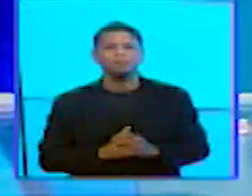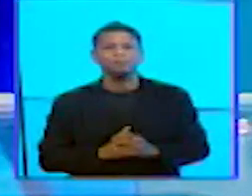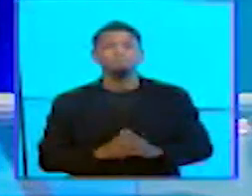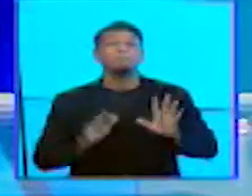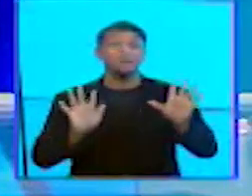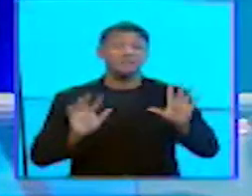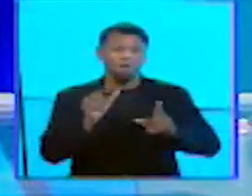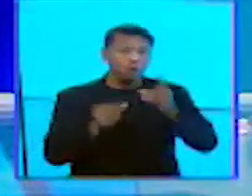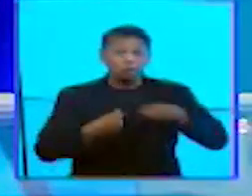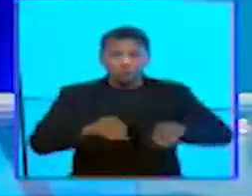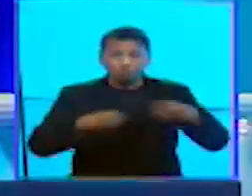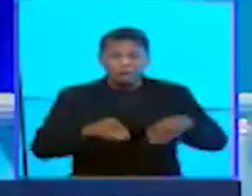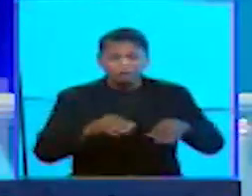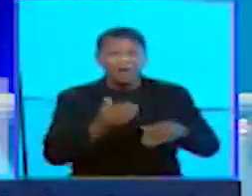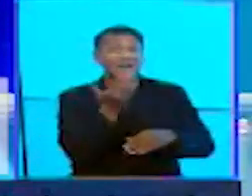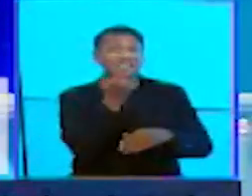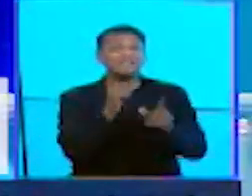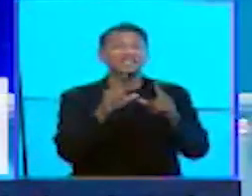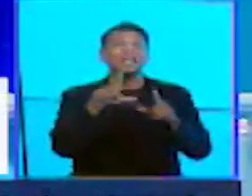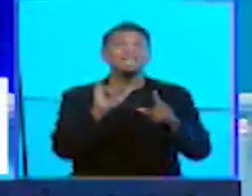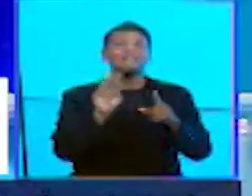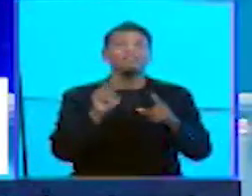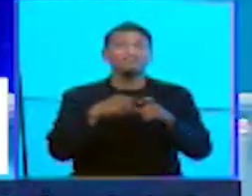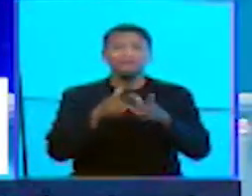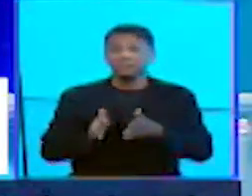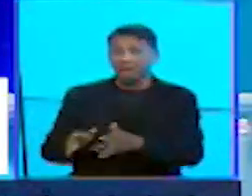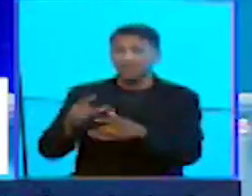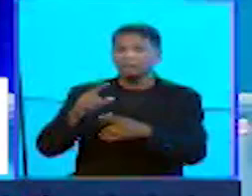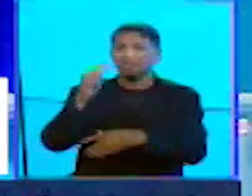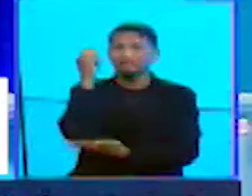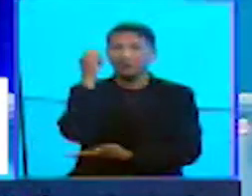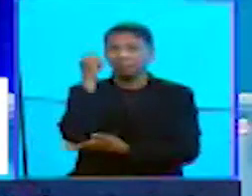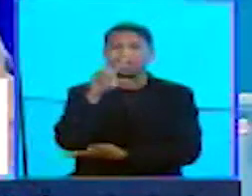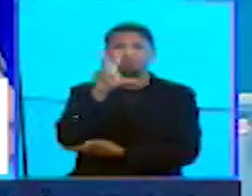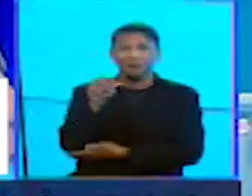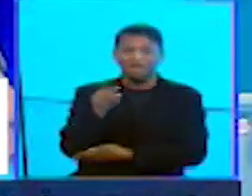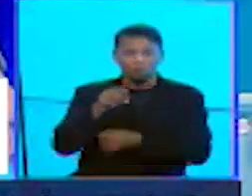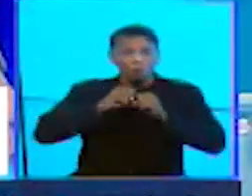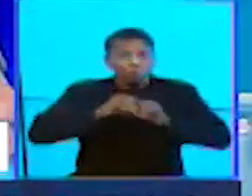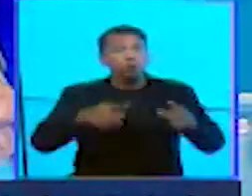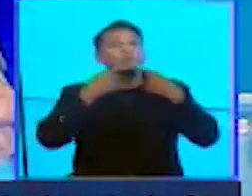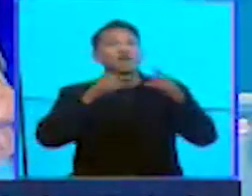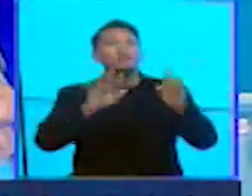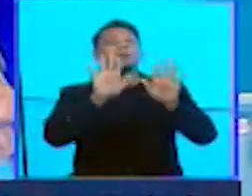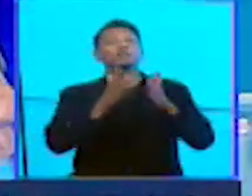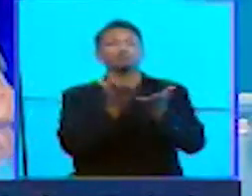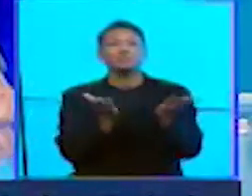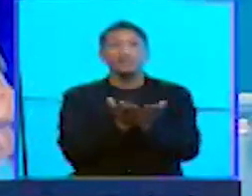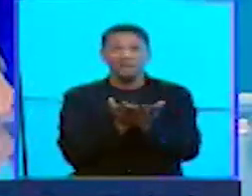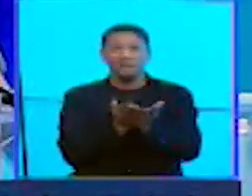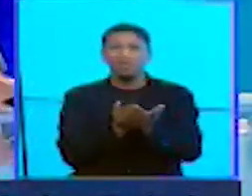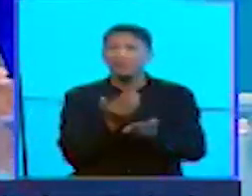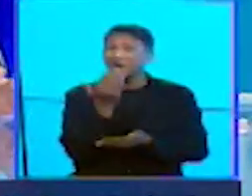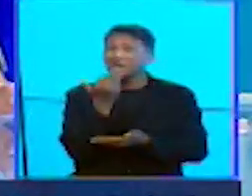Puluhan pedagang berpesta nasi liwet di Jalan Cihideung, Tasikmalaya, Jawa Barat, viral di medsos. Mereka menikmati nasi liwet